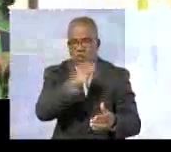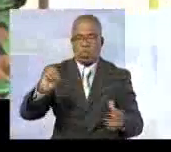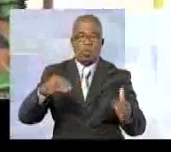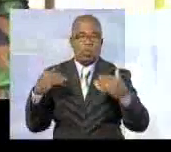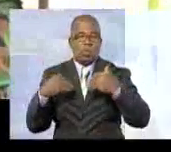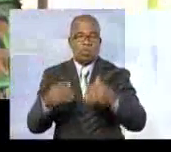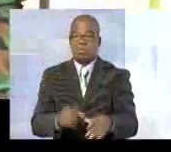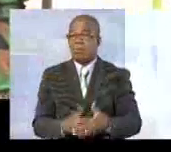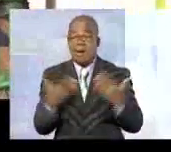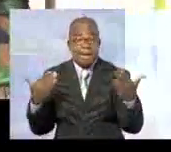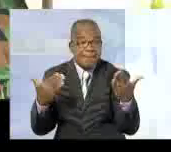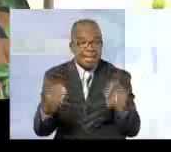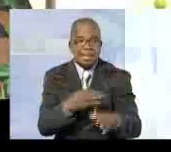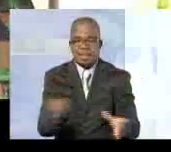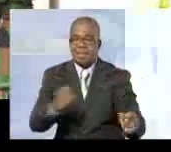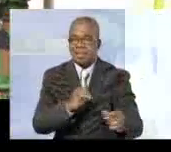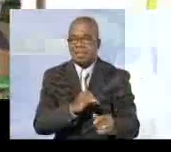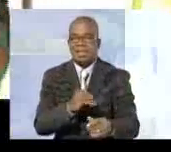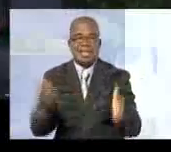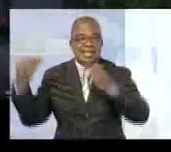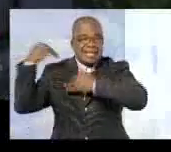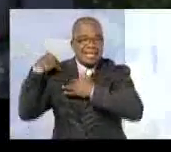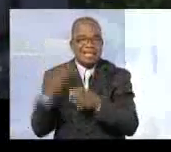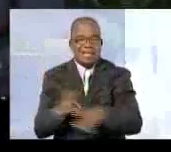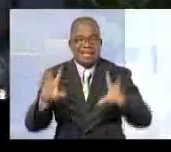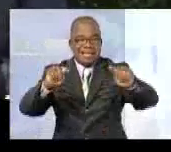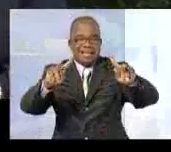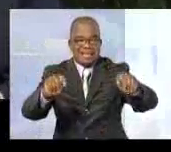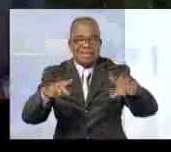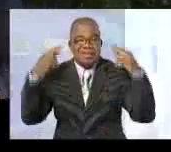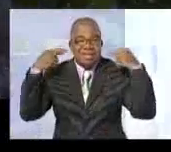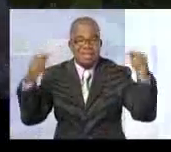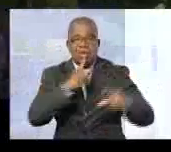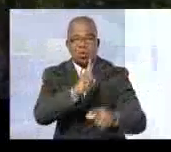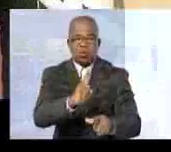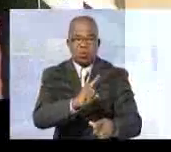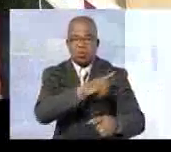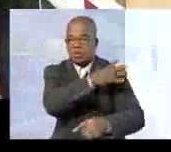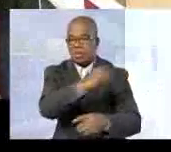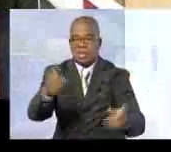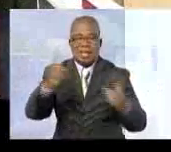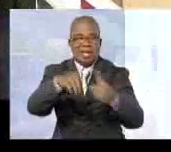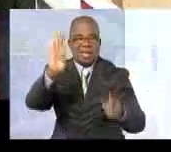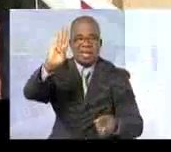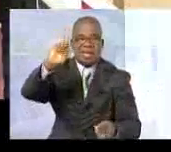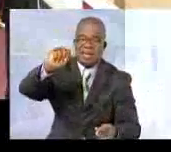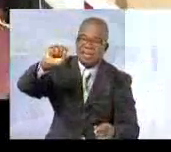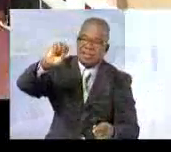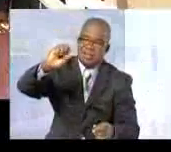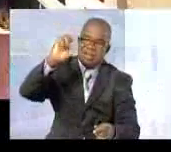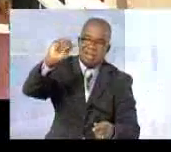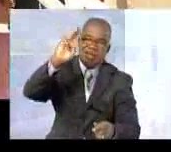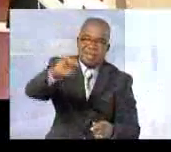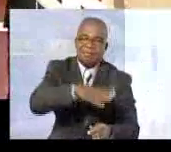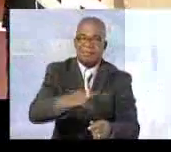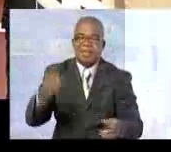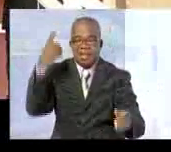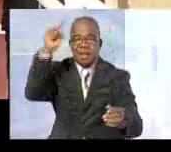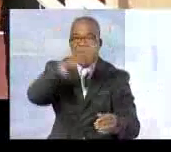de fidéliser les téléspectateurs par des productions et programmes de qualité et par le professionnalisme dans le traitement de